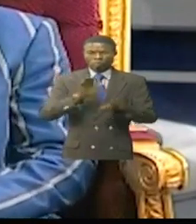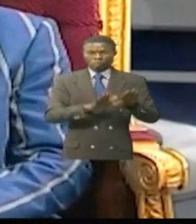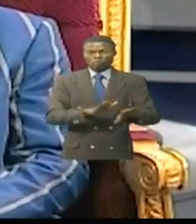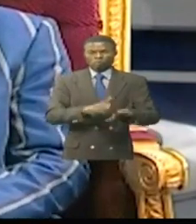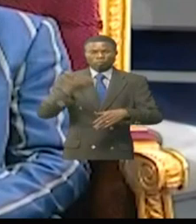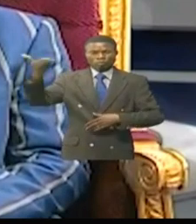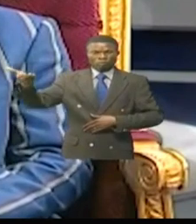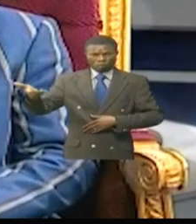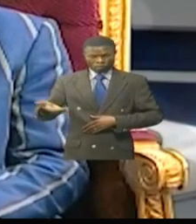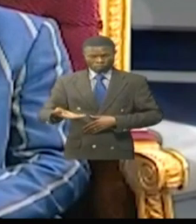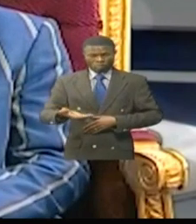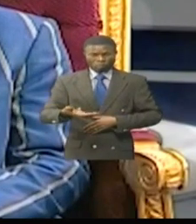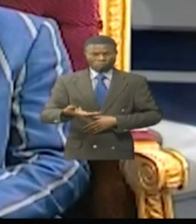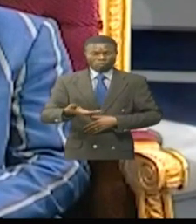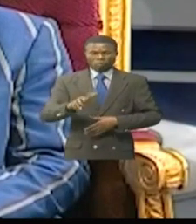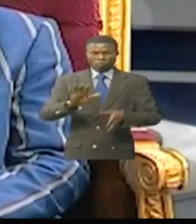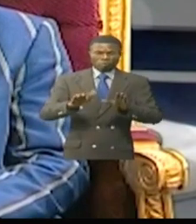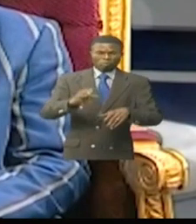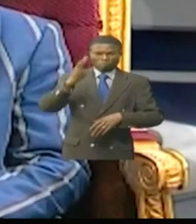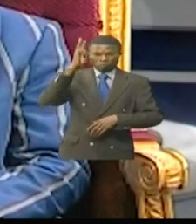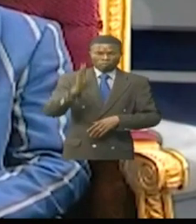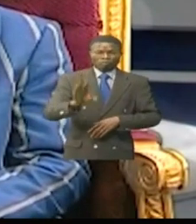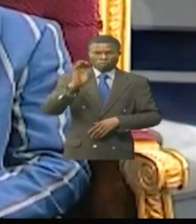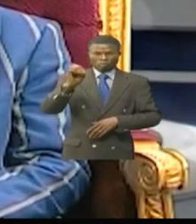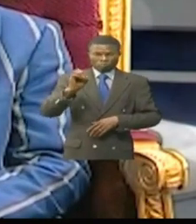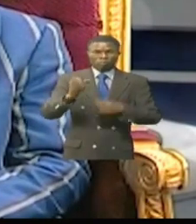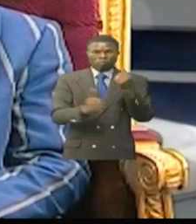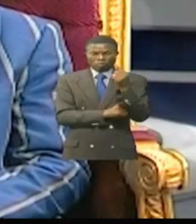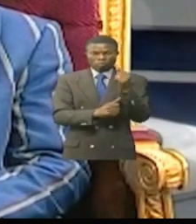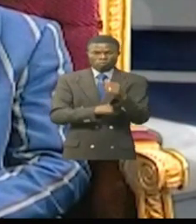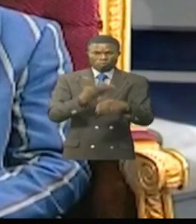d'accueillir près de 350 leaders.